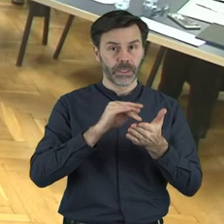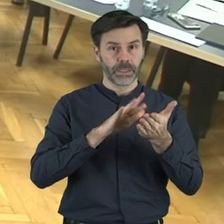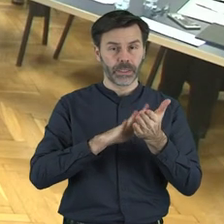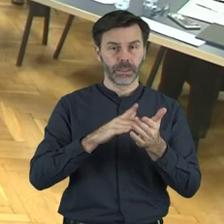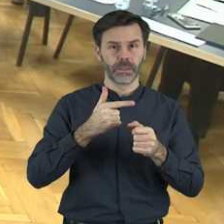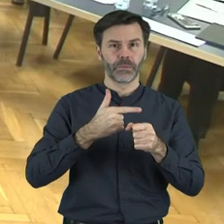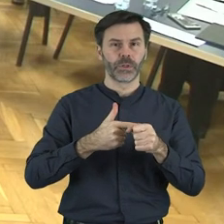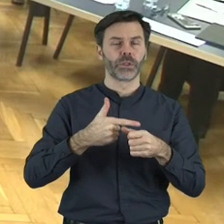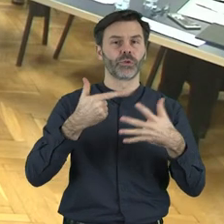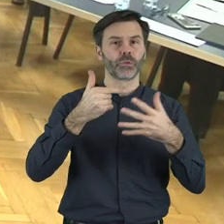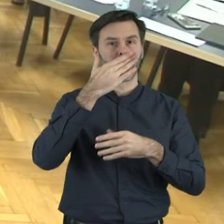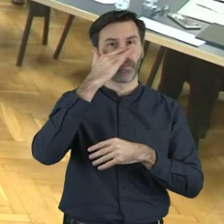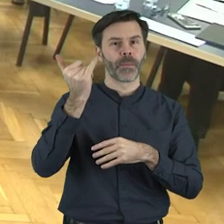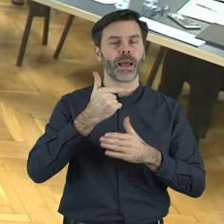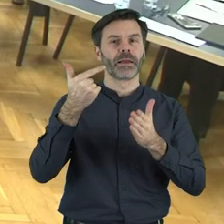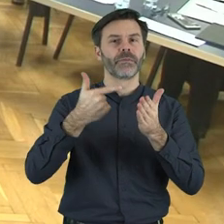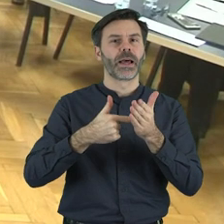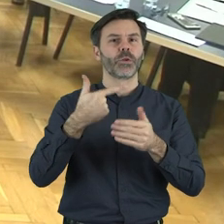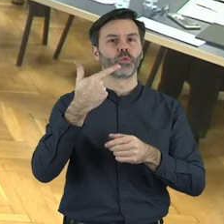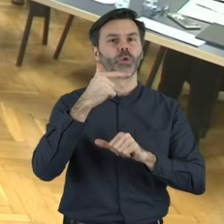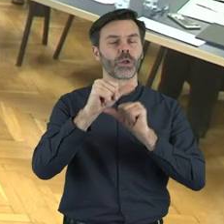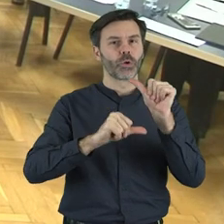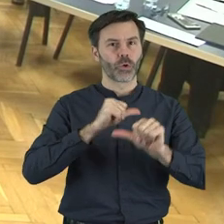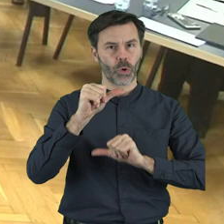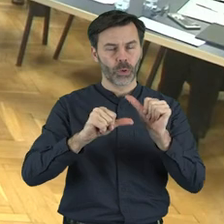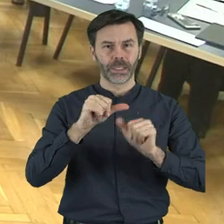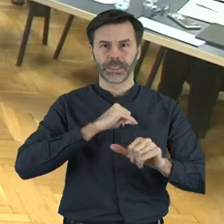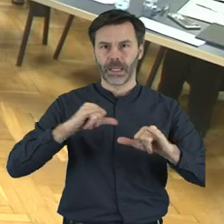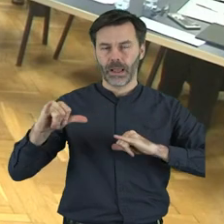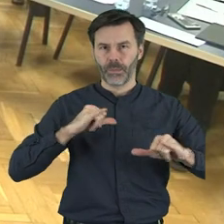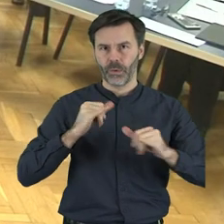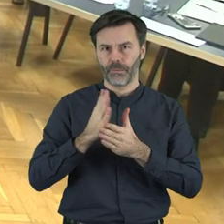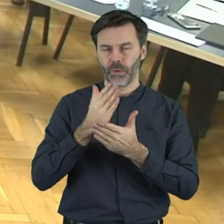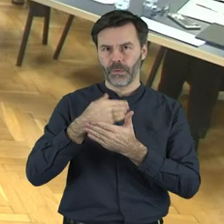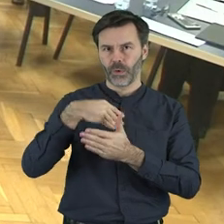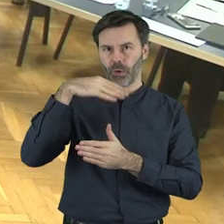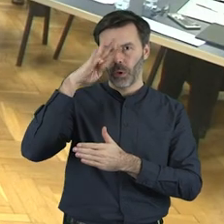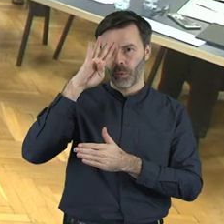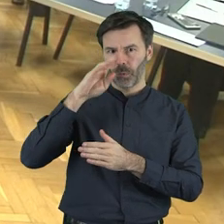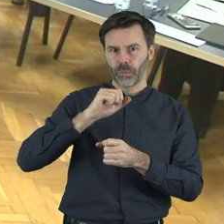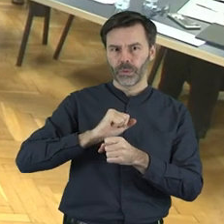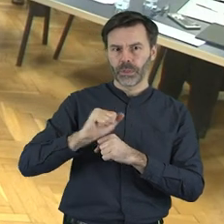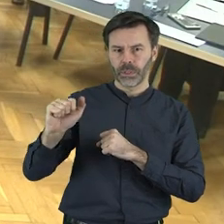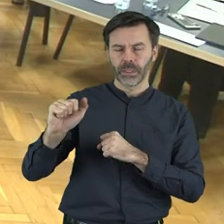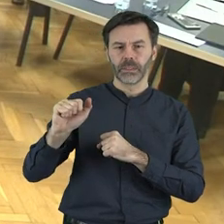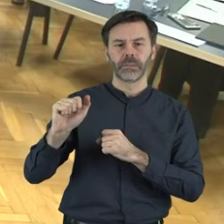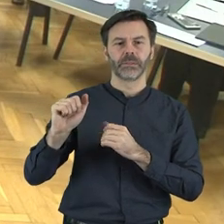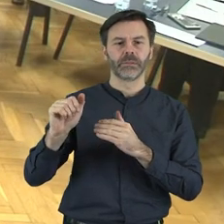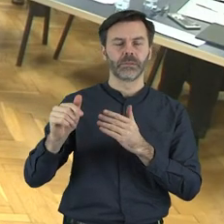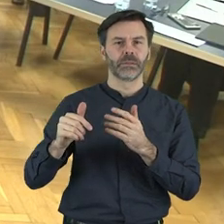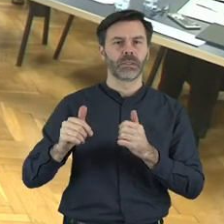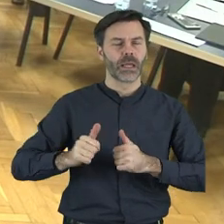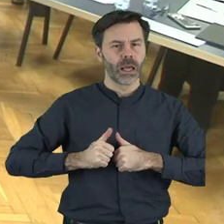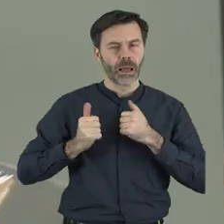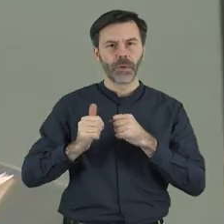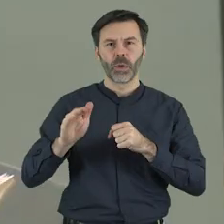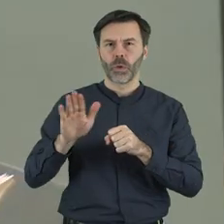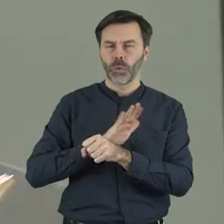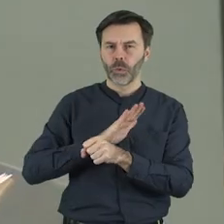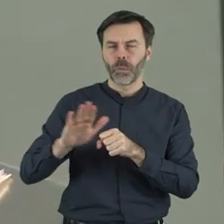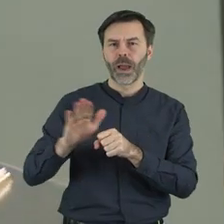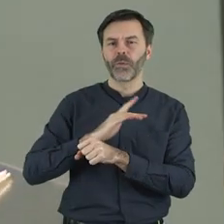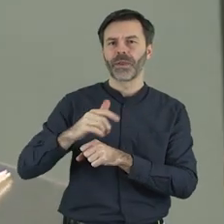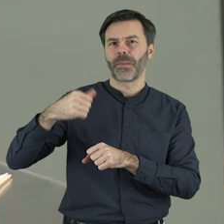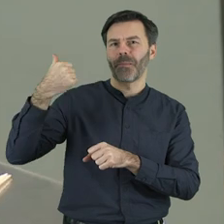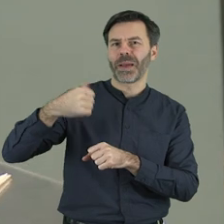samorząd województwa łódzkiego wzywa LGD Sukces do wykonania uzupełnienia, usunięcia braków i umyłek w KRS, a także